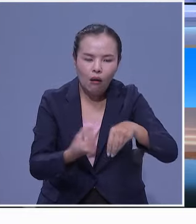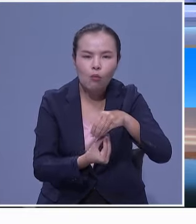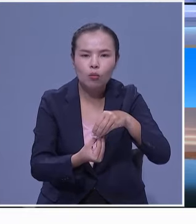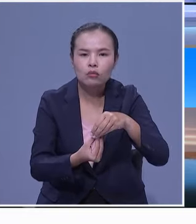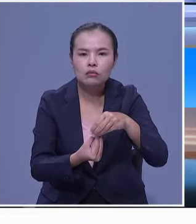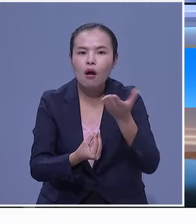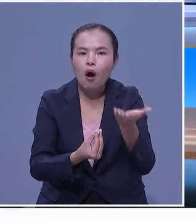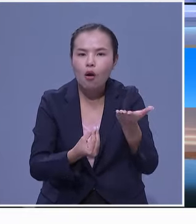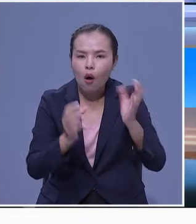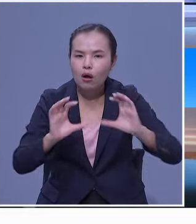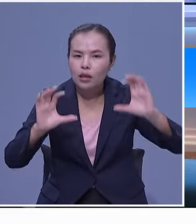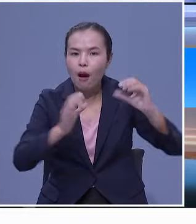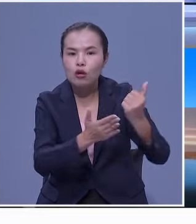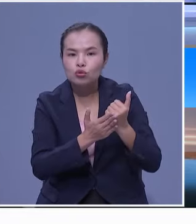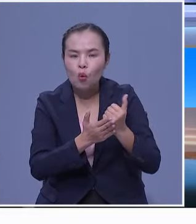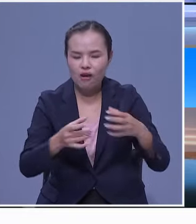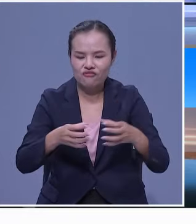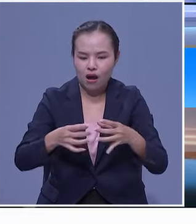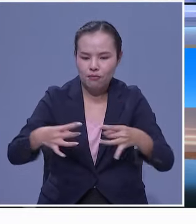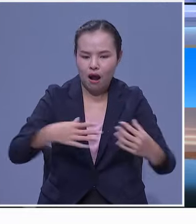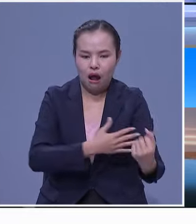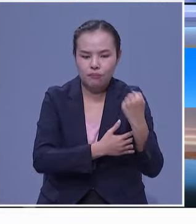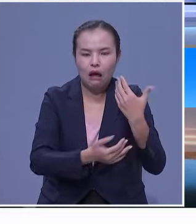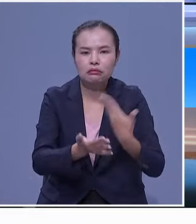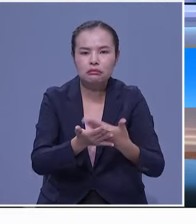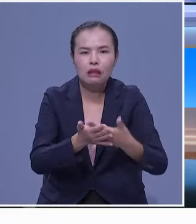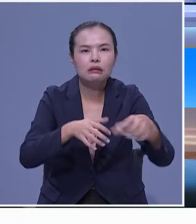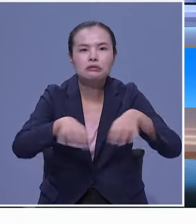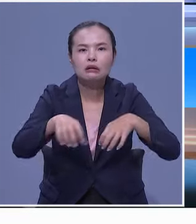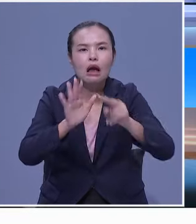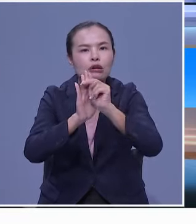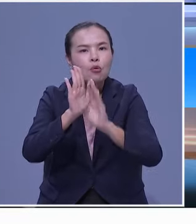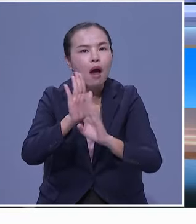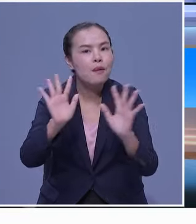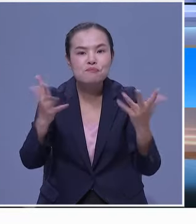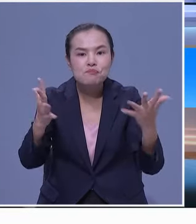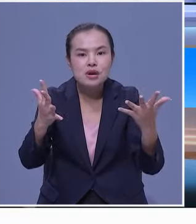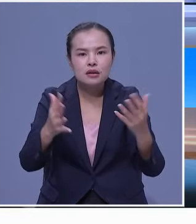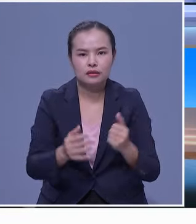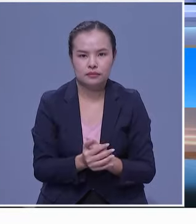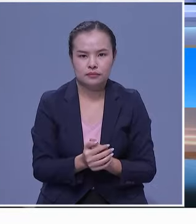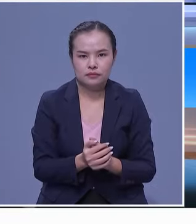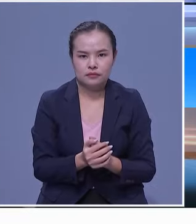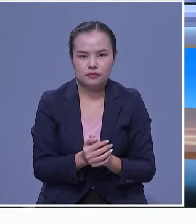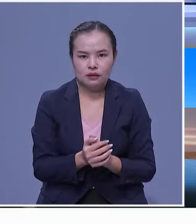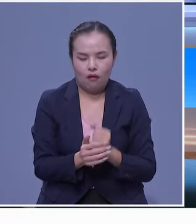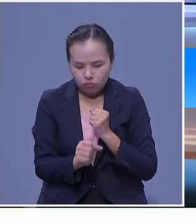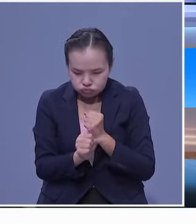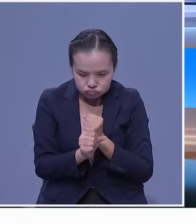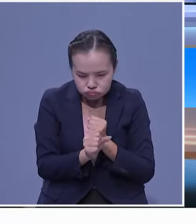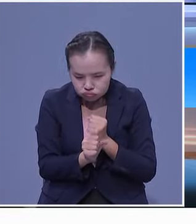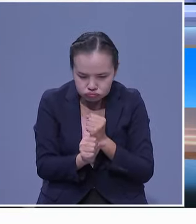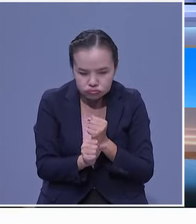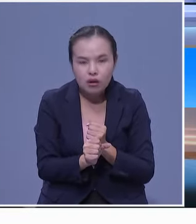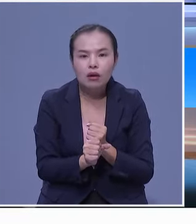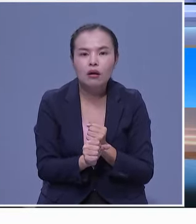รัฐบาลสิเพ ราะ ฝ่ายค้านไม่มีอำนาจจะมาในการไปจัดการนโยบายอะไรนี ่หรือแม้กระทั่งการที่ต้องก้มหน้าก้มตาทำงานพี่อาร์มอาจารย์บอกว่